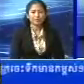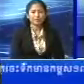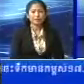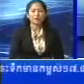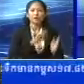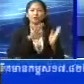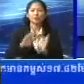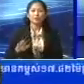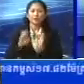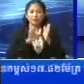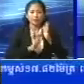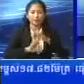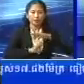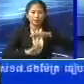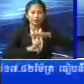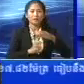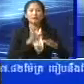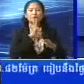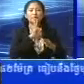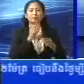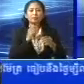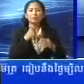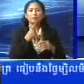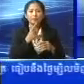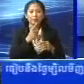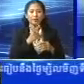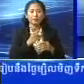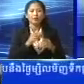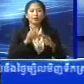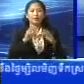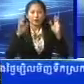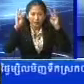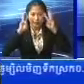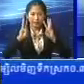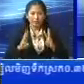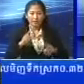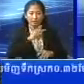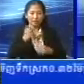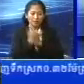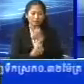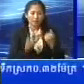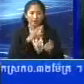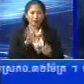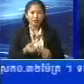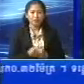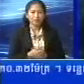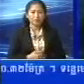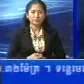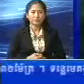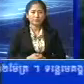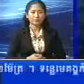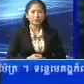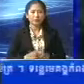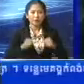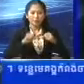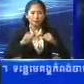ចំណែកក្រសួងធនធានទឹកនៅតំបន់និយមបានចេញនូវសេចក្តីជូនដំណឹងស្តីពីស្ថានភាពអាកាសធាតុក្នុងប្រទេសជាតិកម្ពុជាប